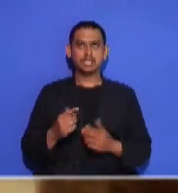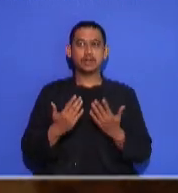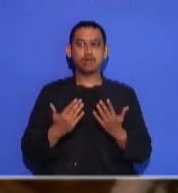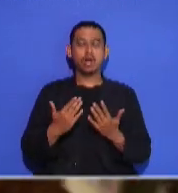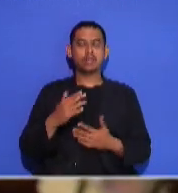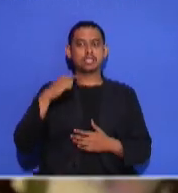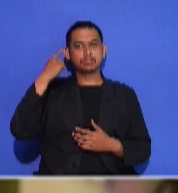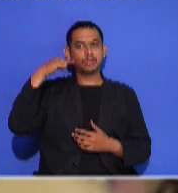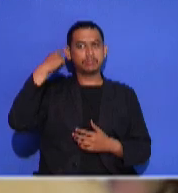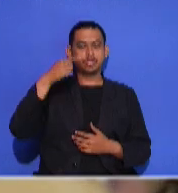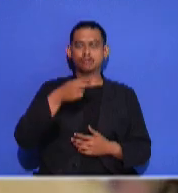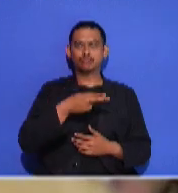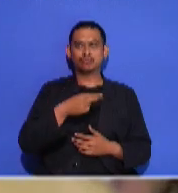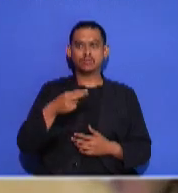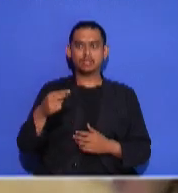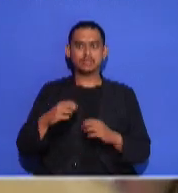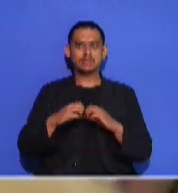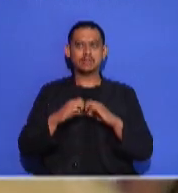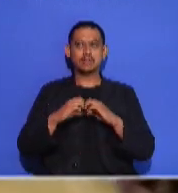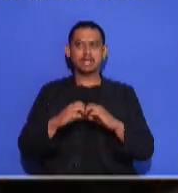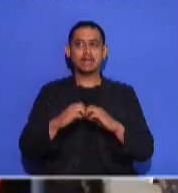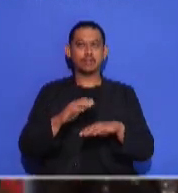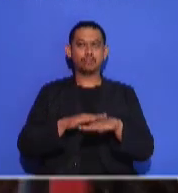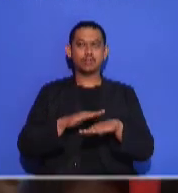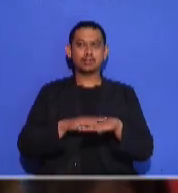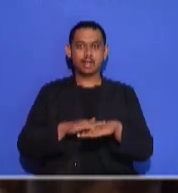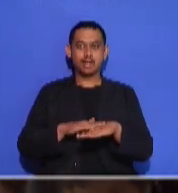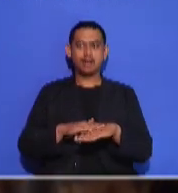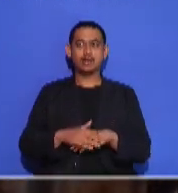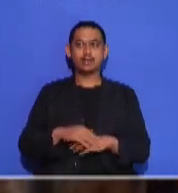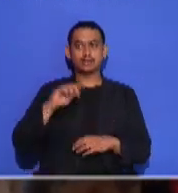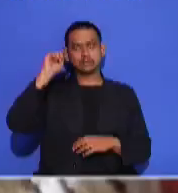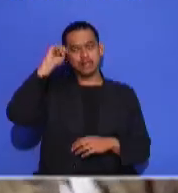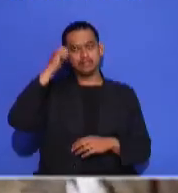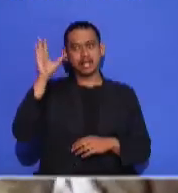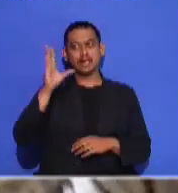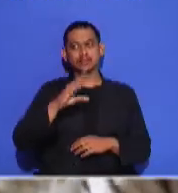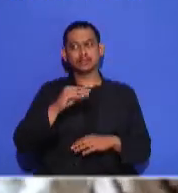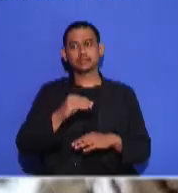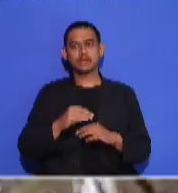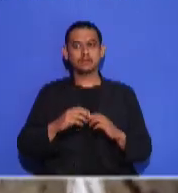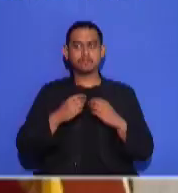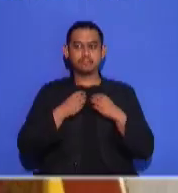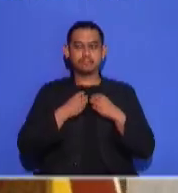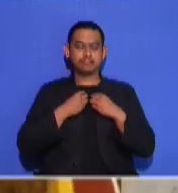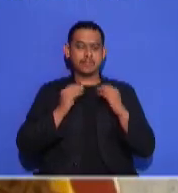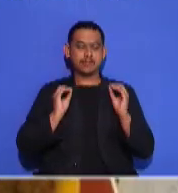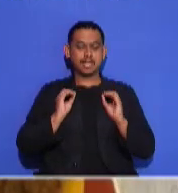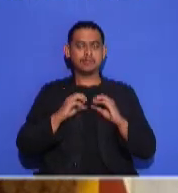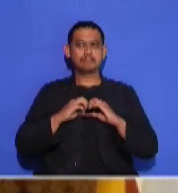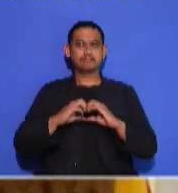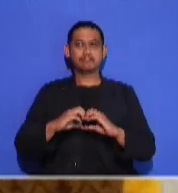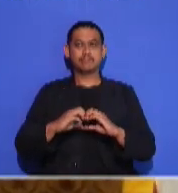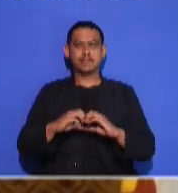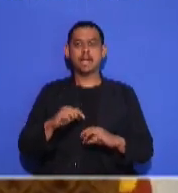wanita Indonesia bisa lebih mencintai budayanya sendiri. Peringatan Hari Kebaya Nasional ini diharapkan mampu membuat generasi sekarang